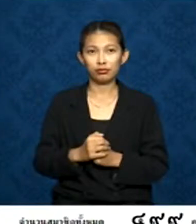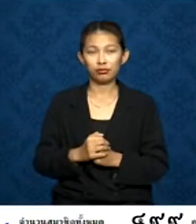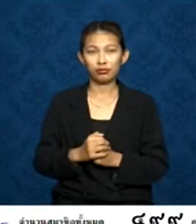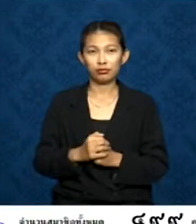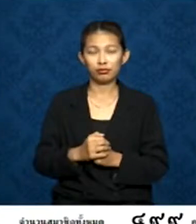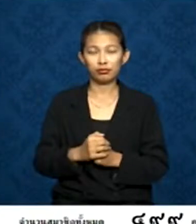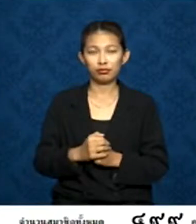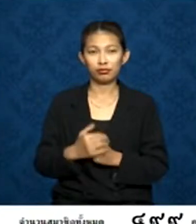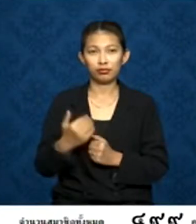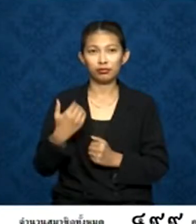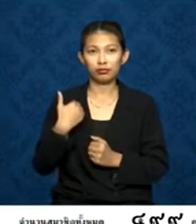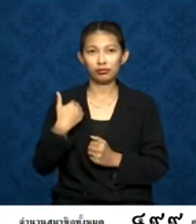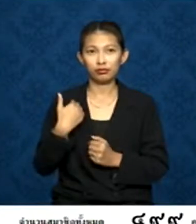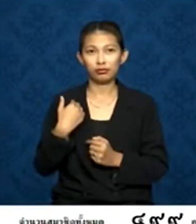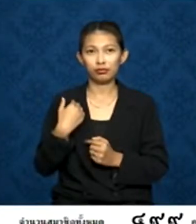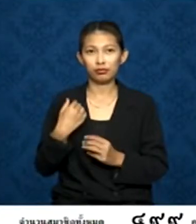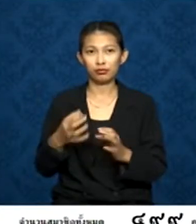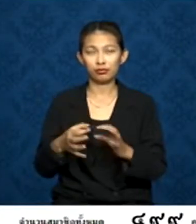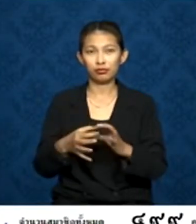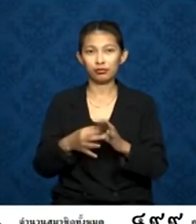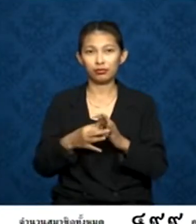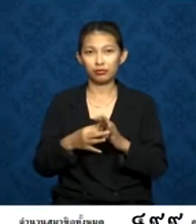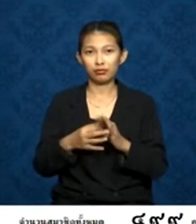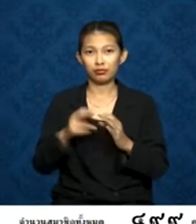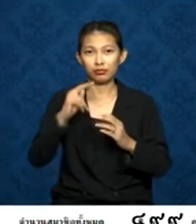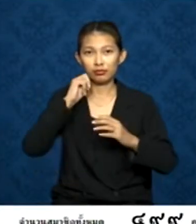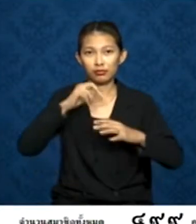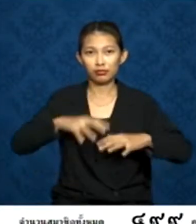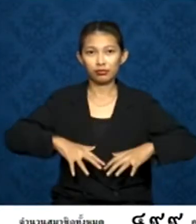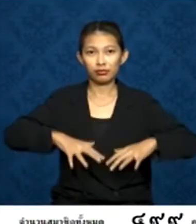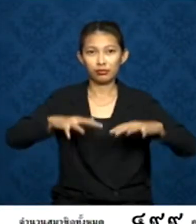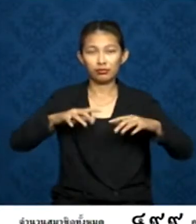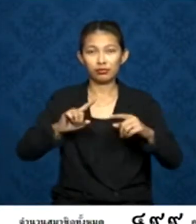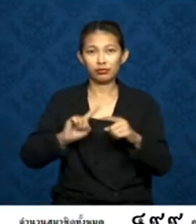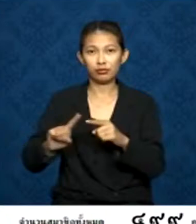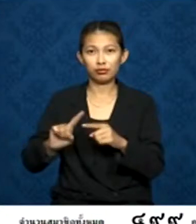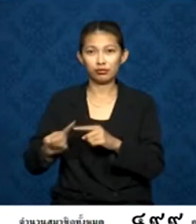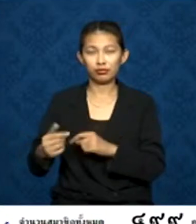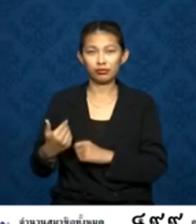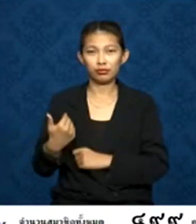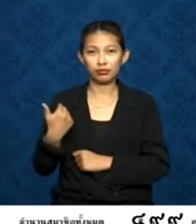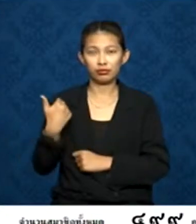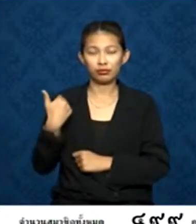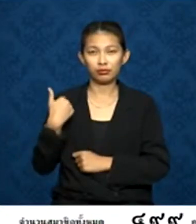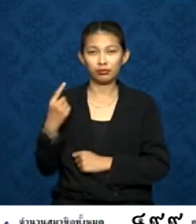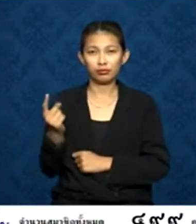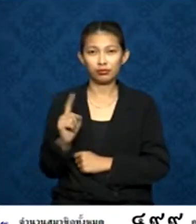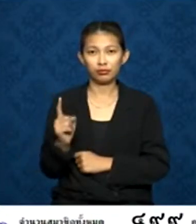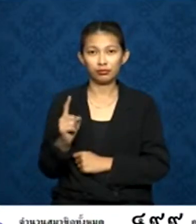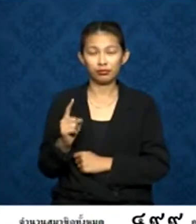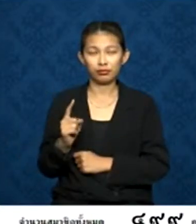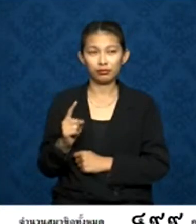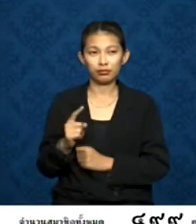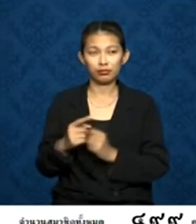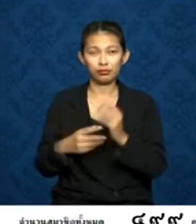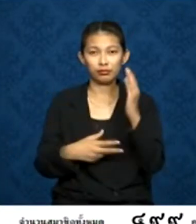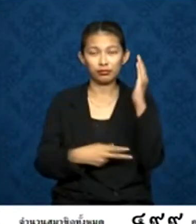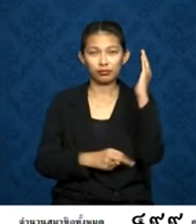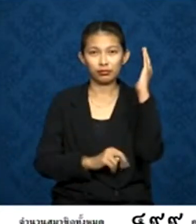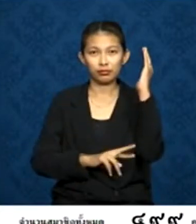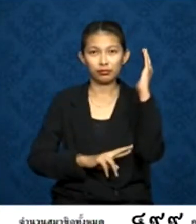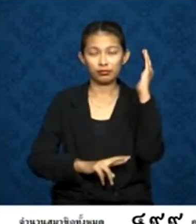ครับ เชได้พูดถึงเรื่องของน้ำท่วมภาคใต้โดยเพราอยางยิ่งนาราธิวาต ปัตตนี นารา